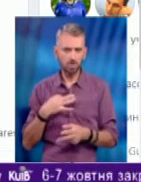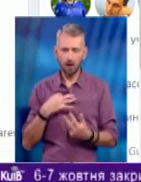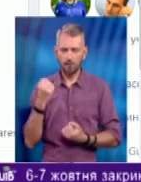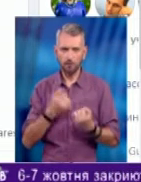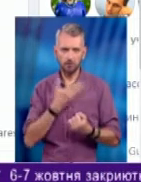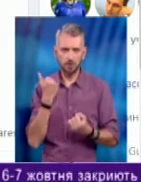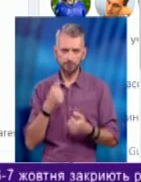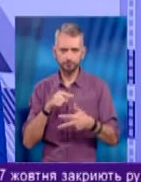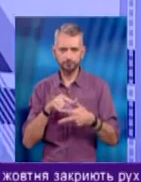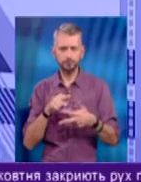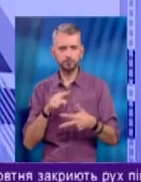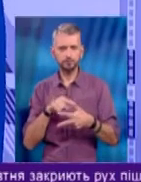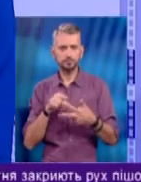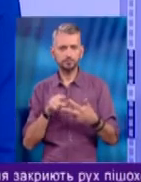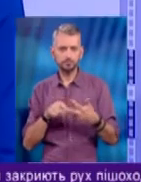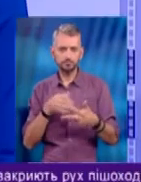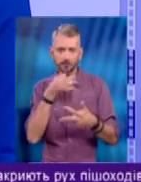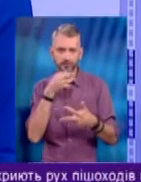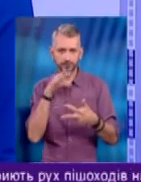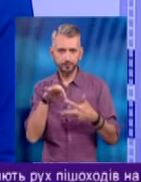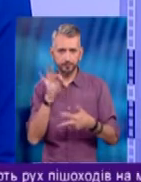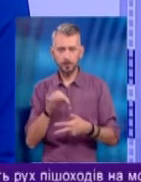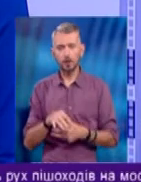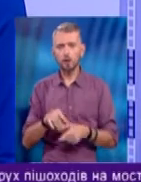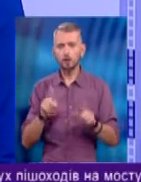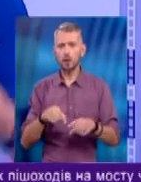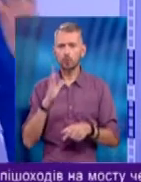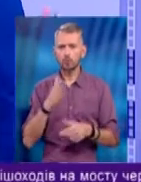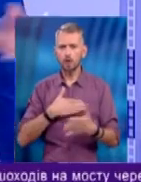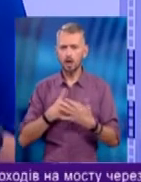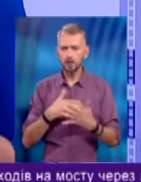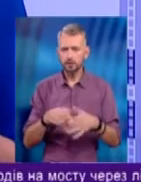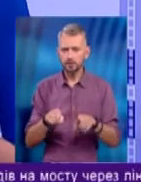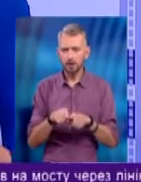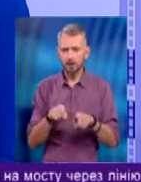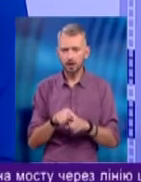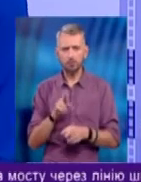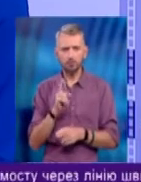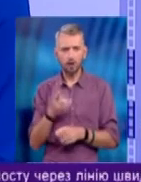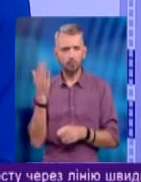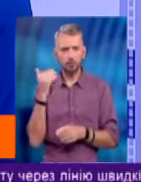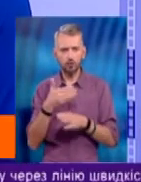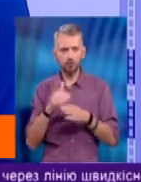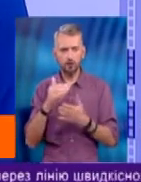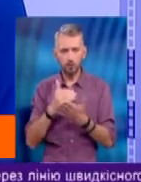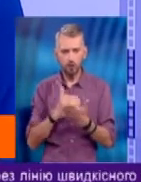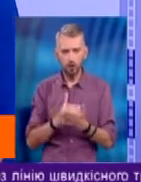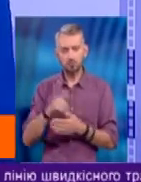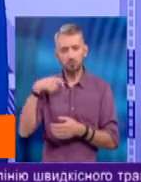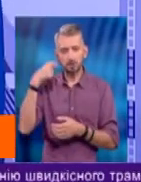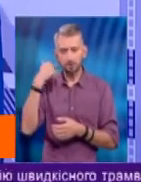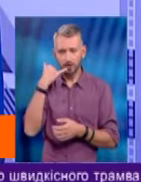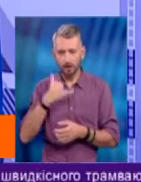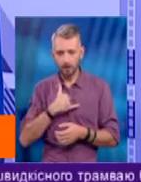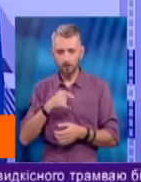маю авто. Також, шановні глядачі, будьте так само активними, як і в попередній частині програми. Будь ласка, набирайте нас,